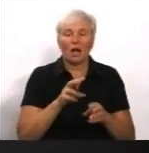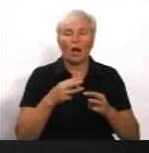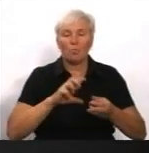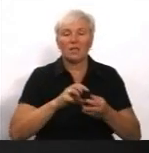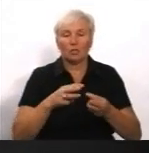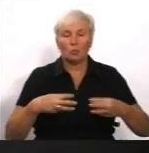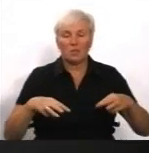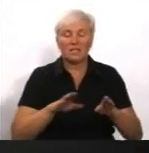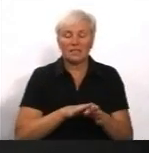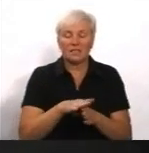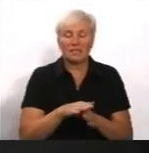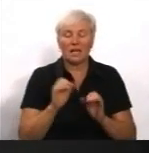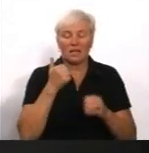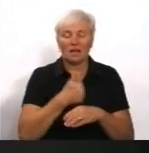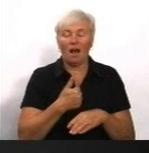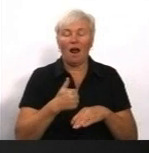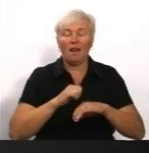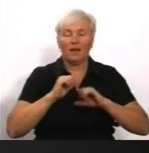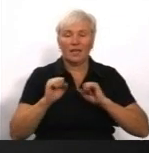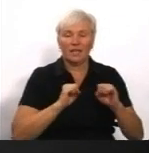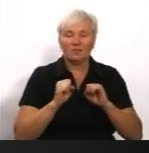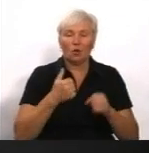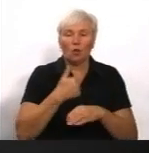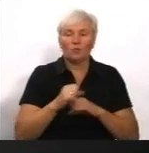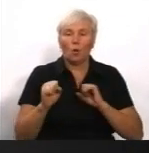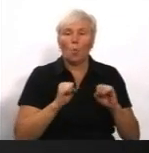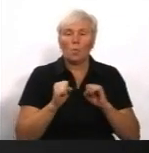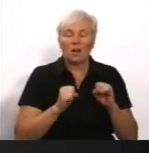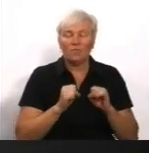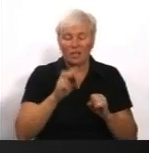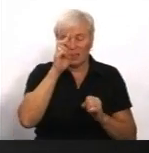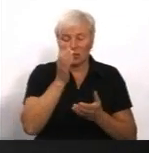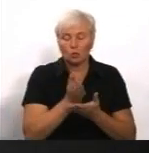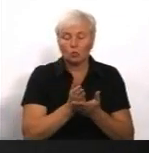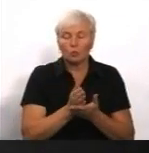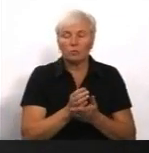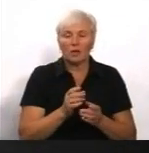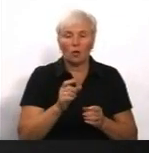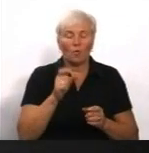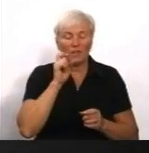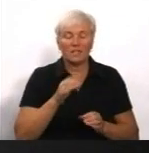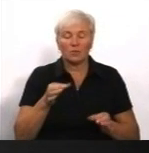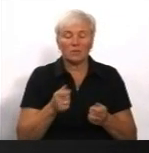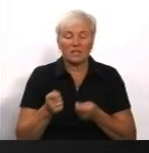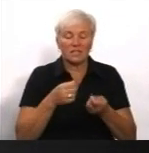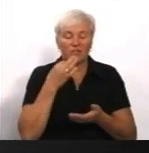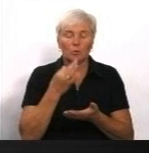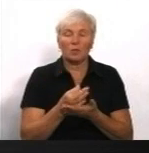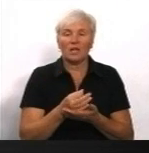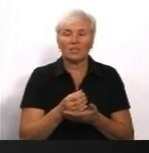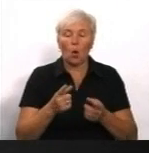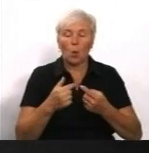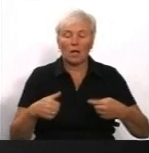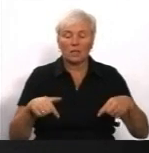Здійснює загальне керівництво діяльністю головного управління Держпродспоживслужби у Вінницькій області, несе персональну відповідальність за організацію